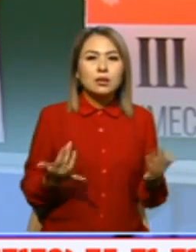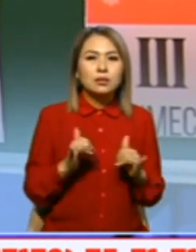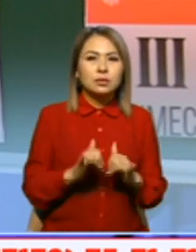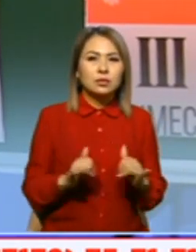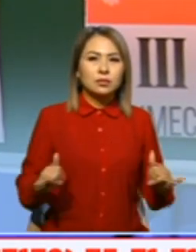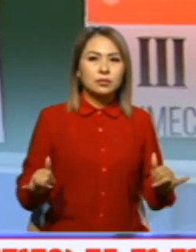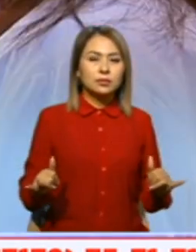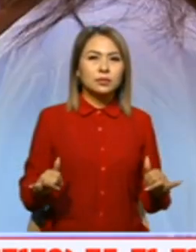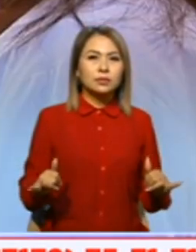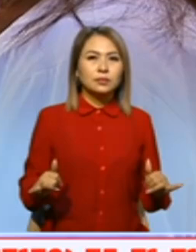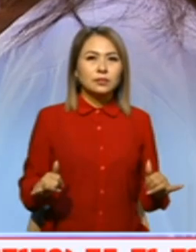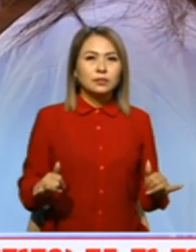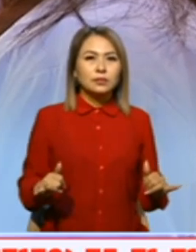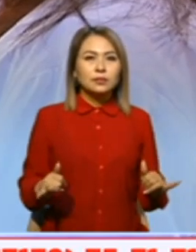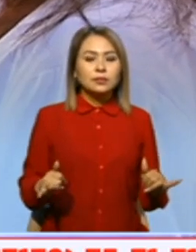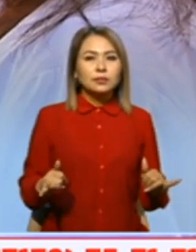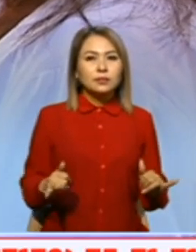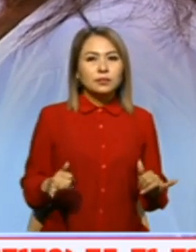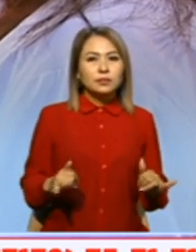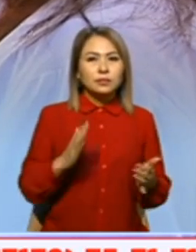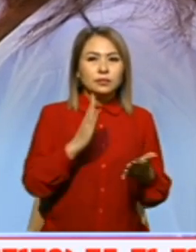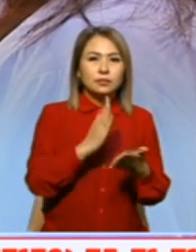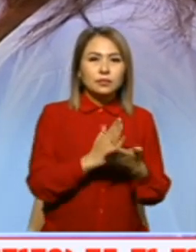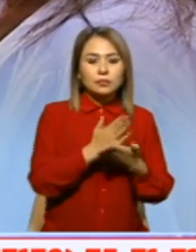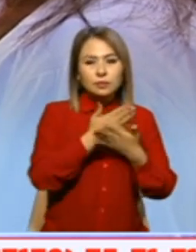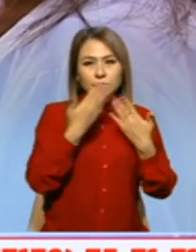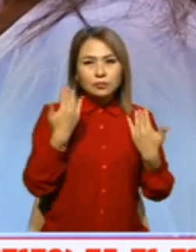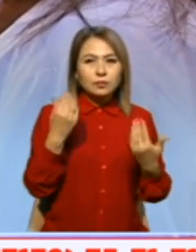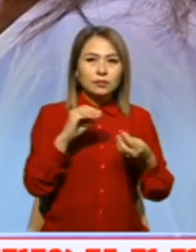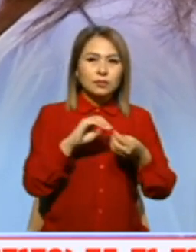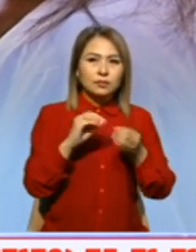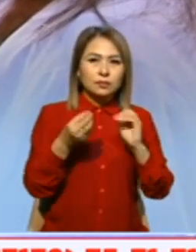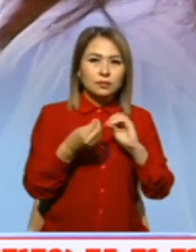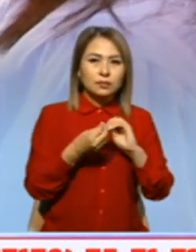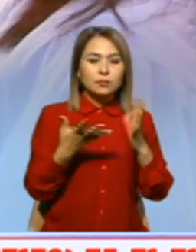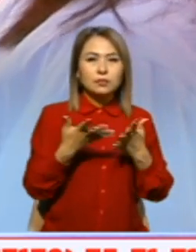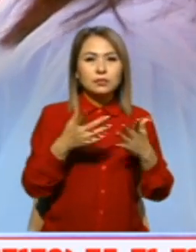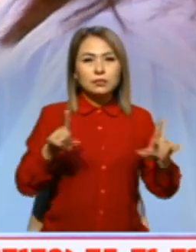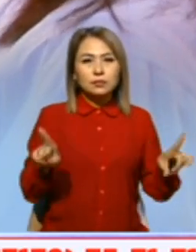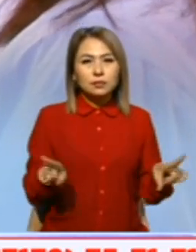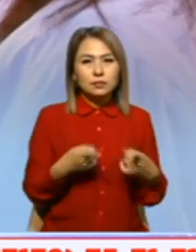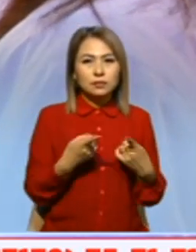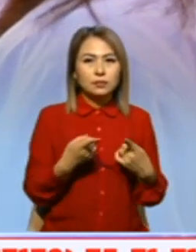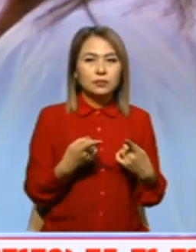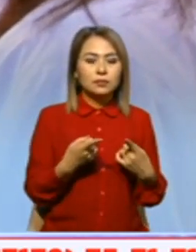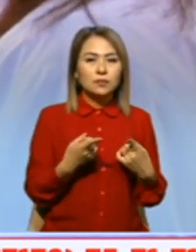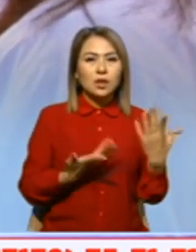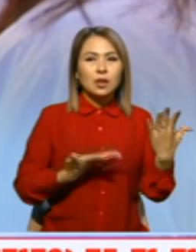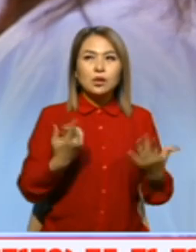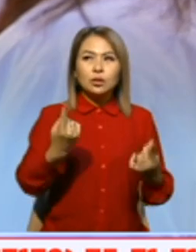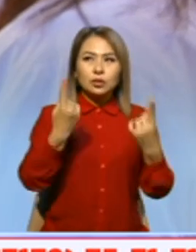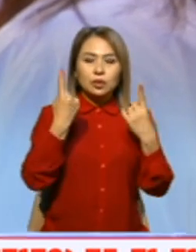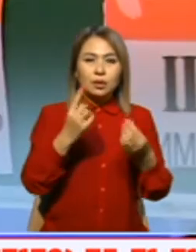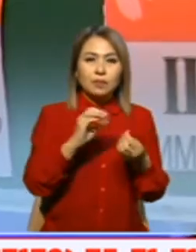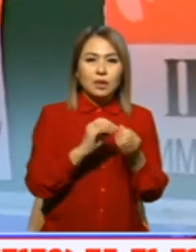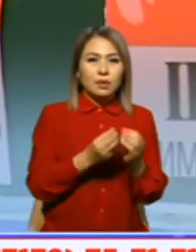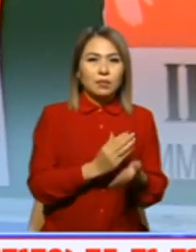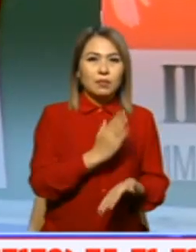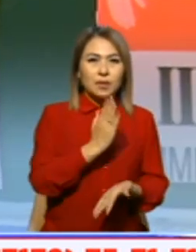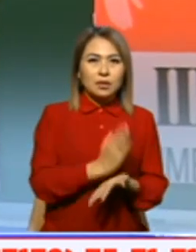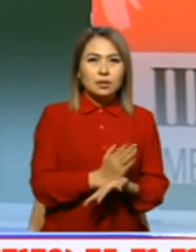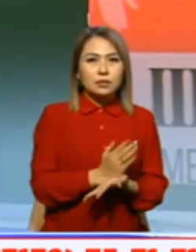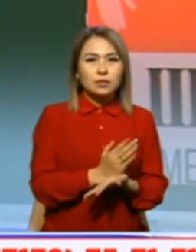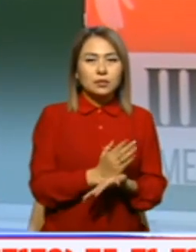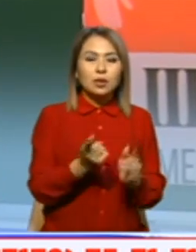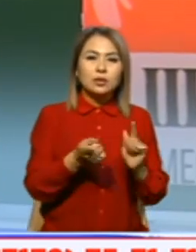органдар қалай дамып жатыр, патология болып жатыр ма, ақаулармен дамып жатыр ма. Егер күрделі ақаулар болса, мысалы,